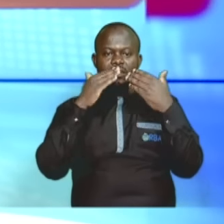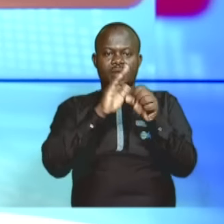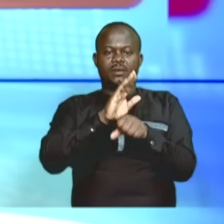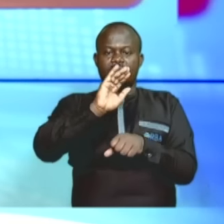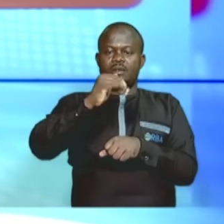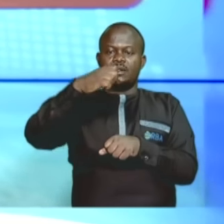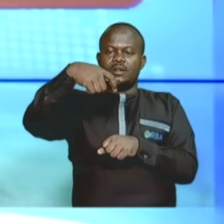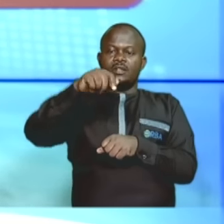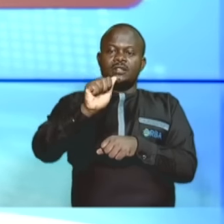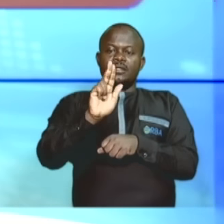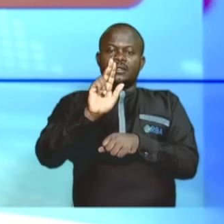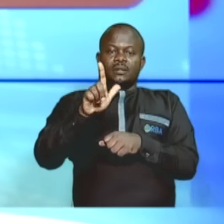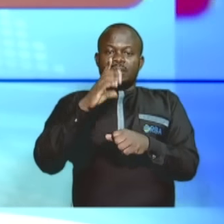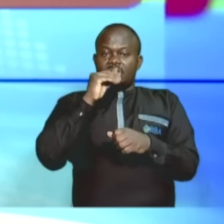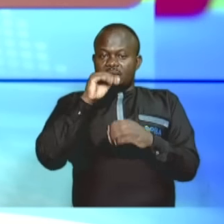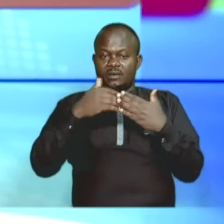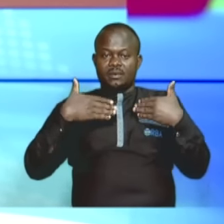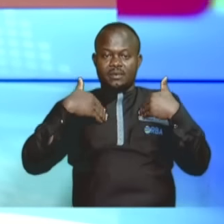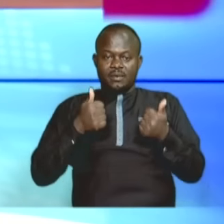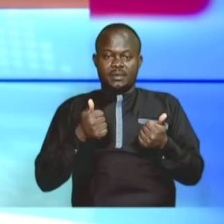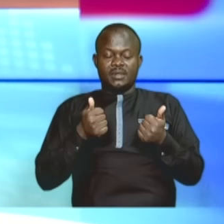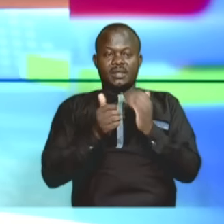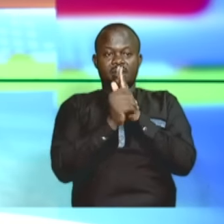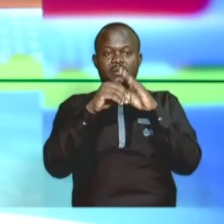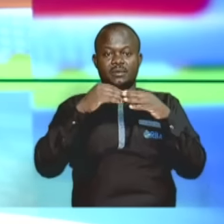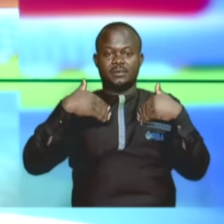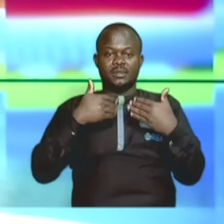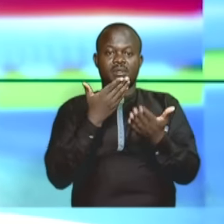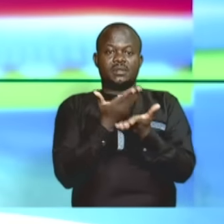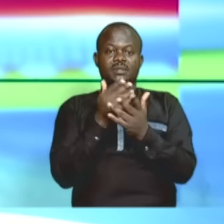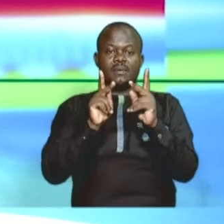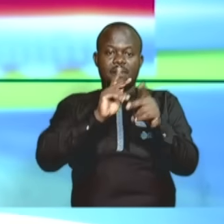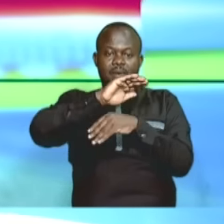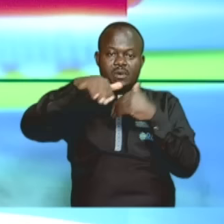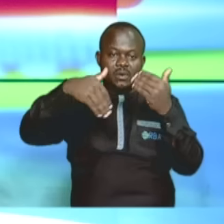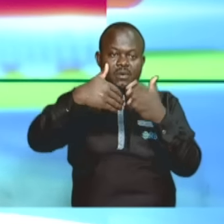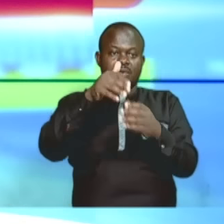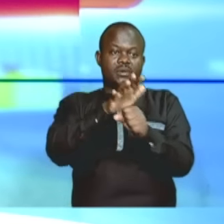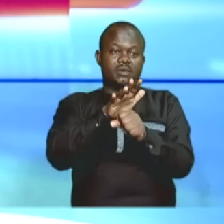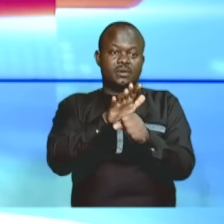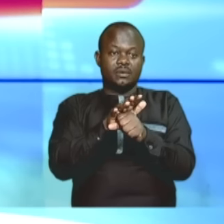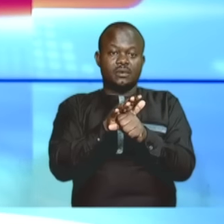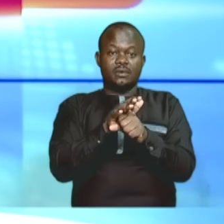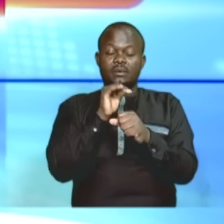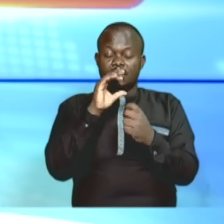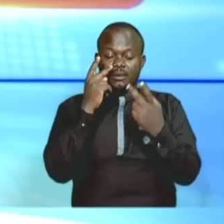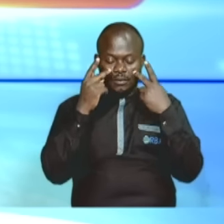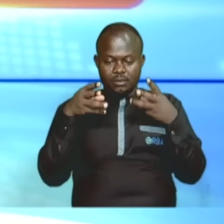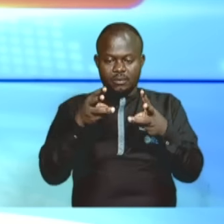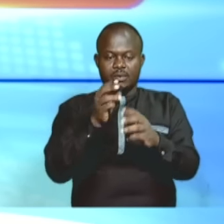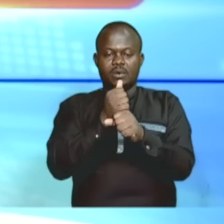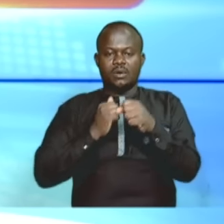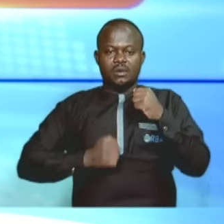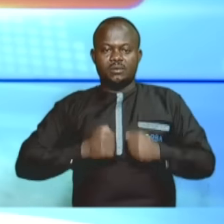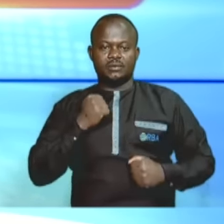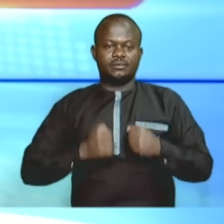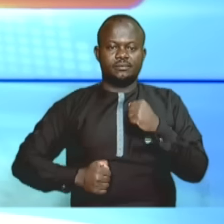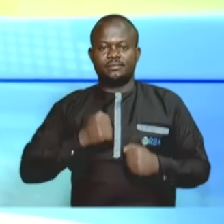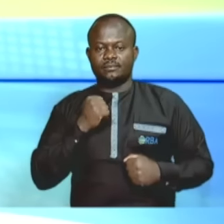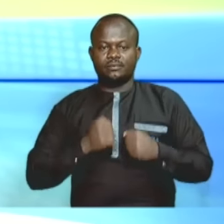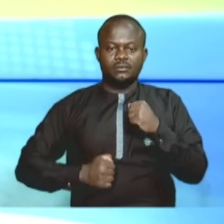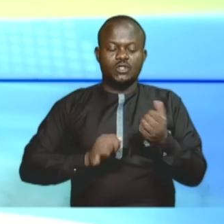Maniraho. Tuvuge ku buzima, impuguke mu buzima zirasaba abantu cyane abatabona uburyo bwo gukora siporo gukoresha